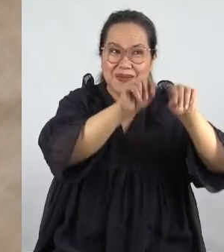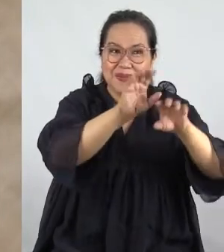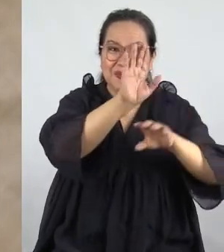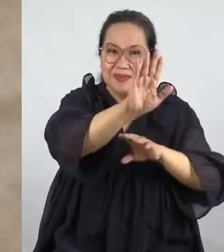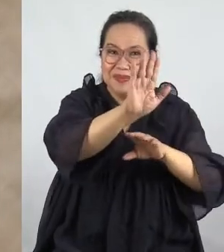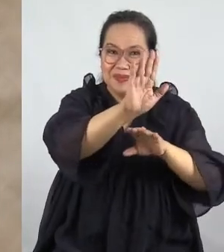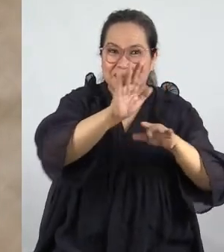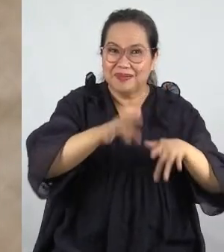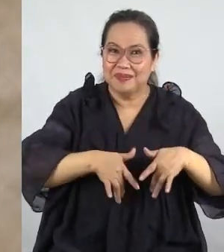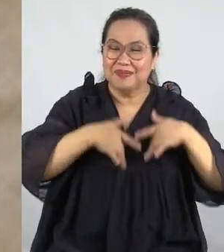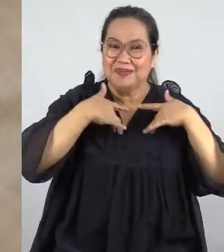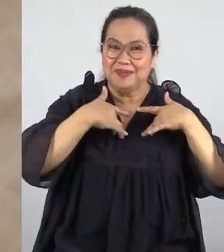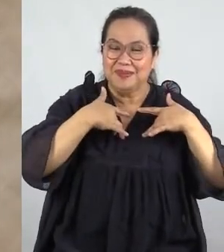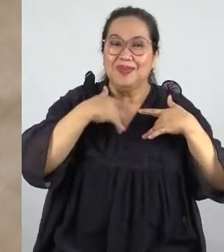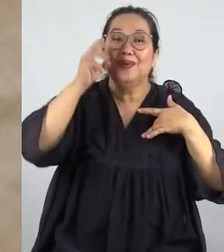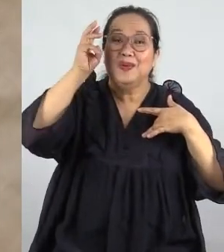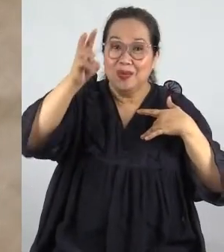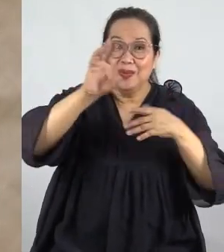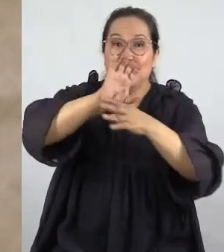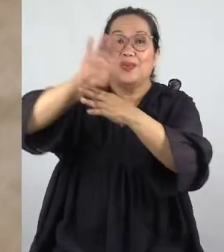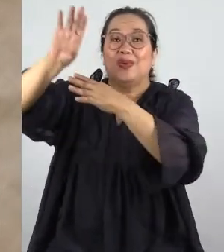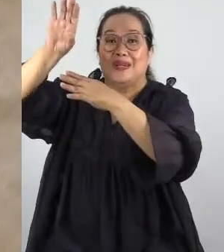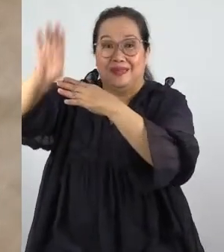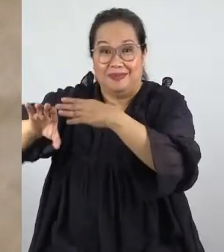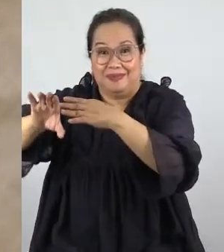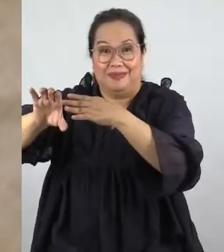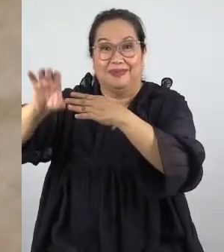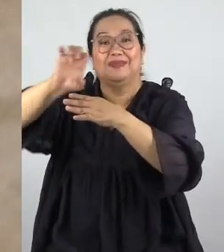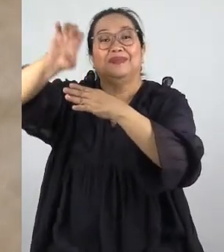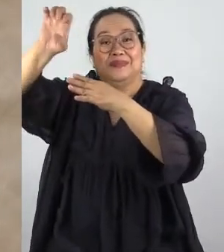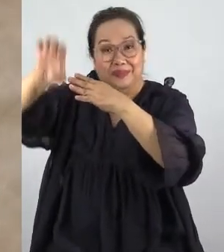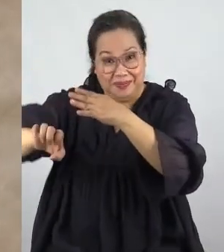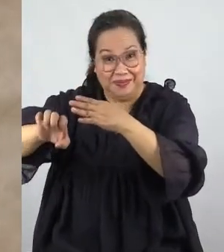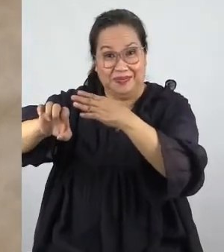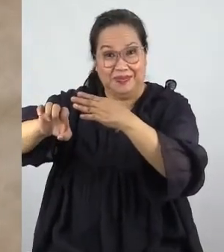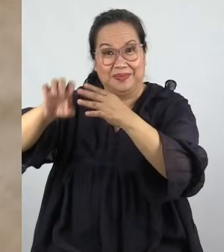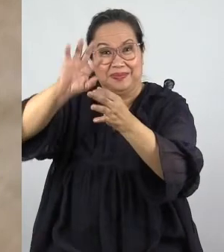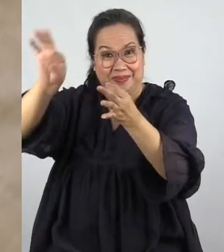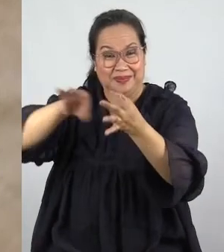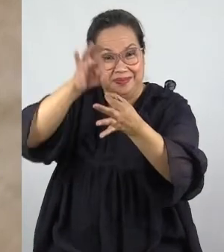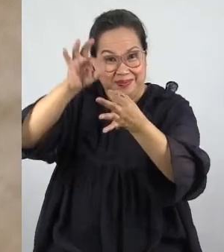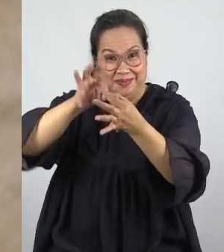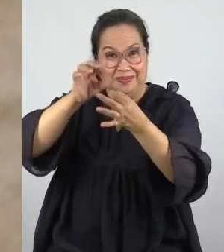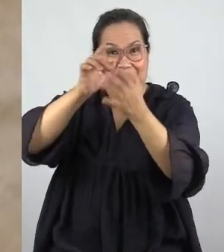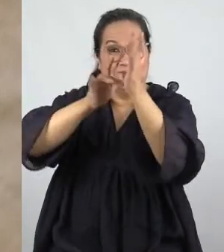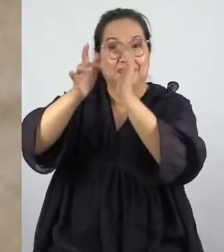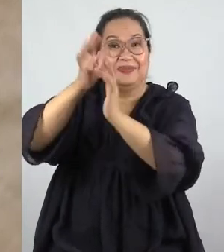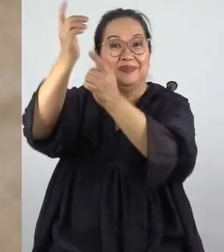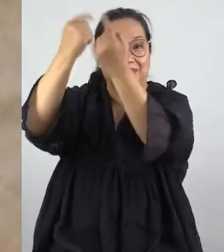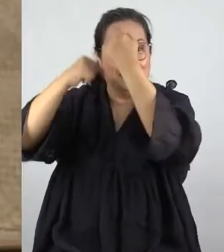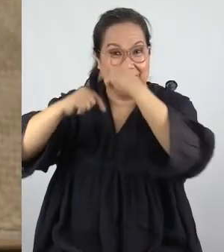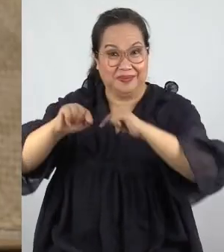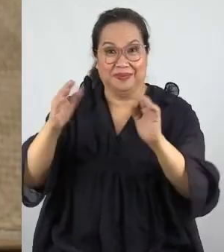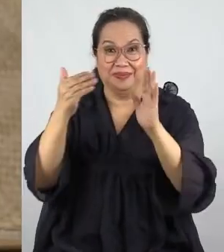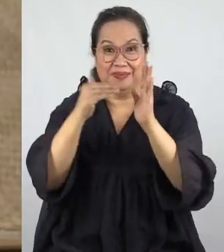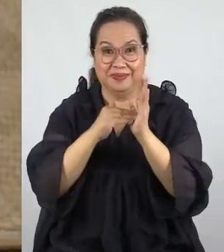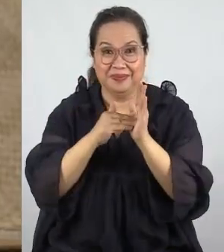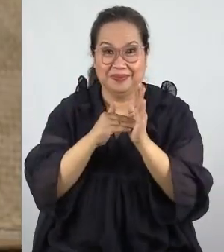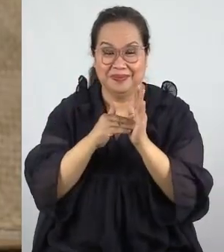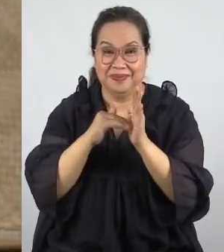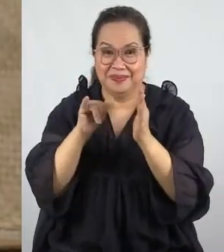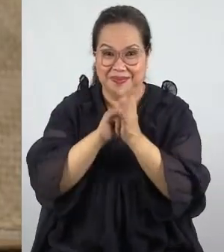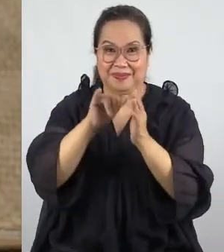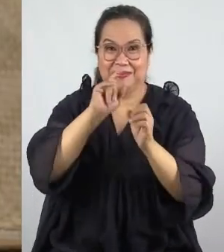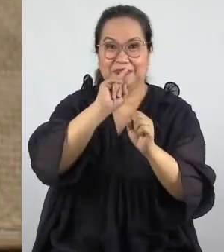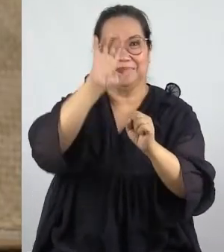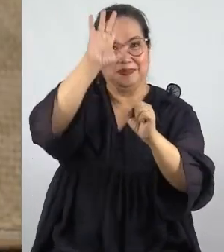inyong kalooban, ay siyang magtatapos at magbubuo nito sa kanyang pagdating. So yun ang